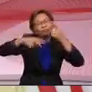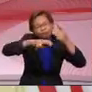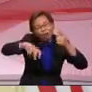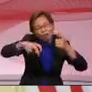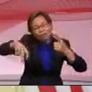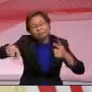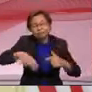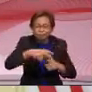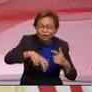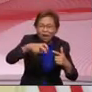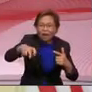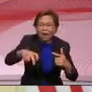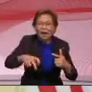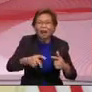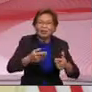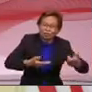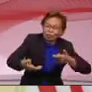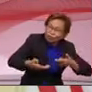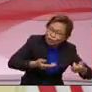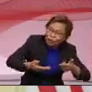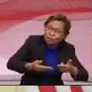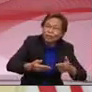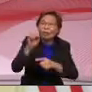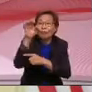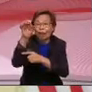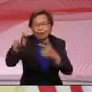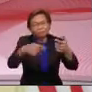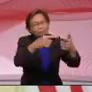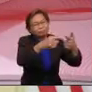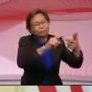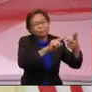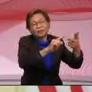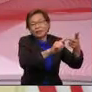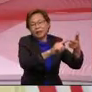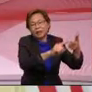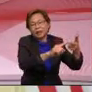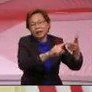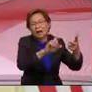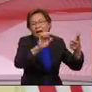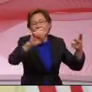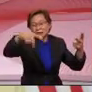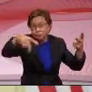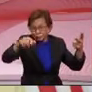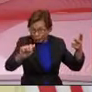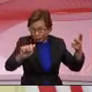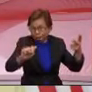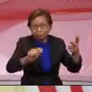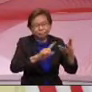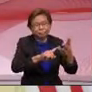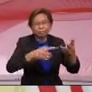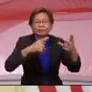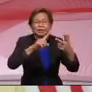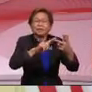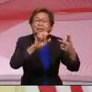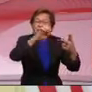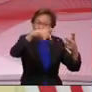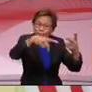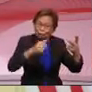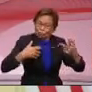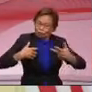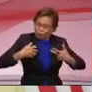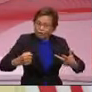Travel and Trade Fair. Dan yang ketiga, Spa, Wellness